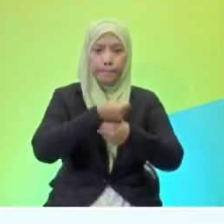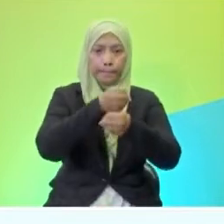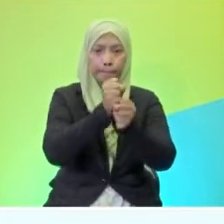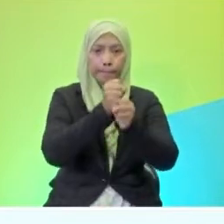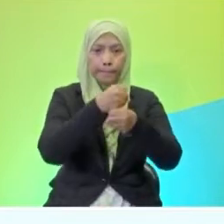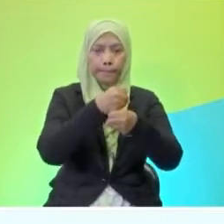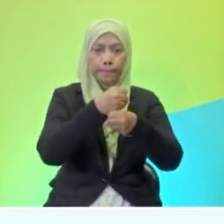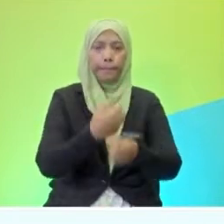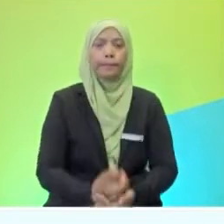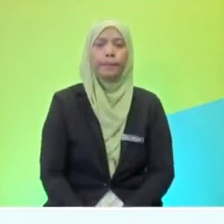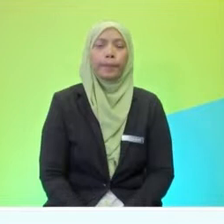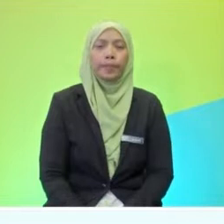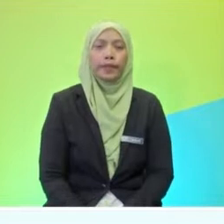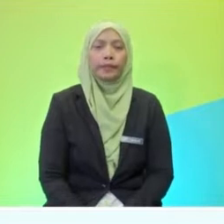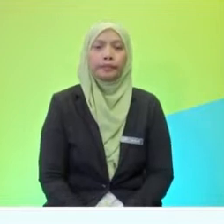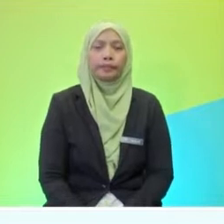tuh